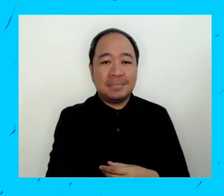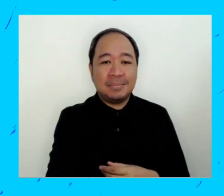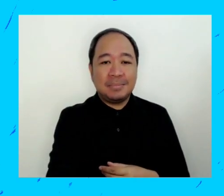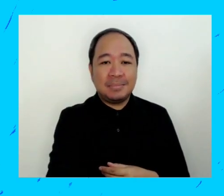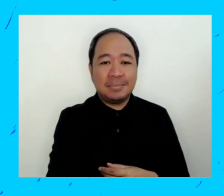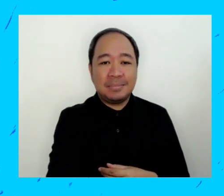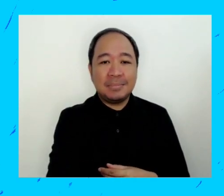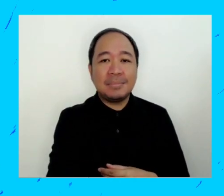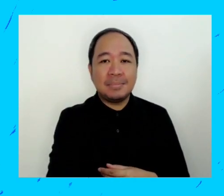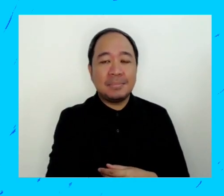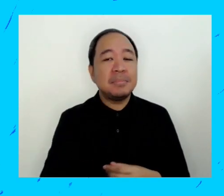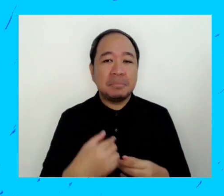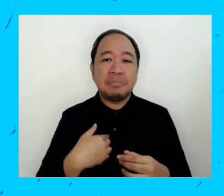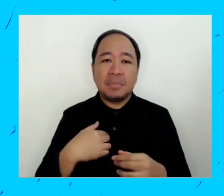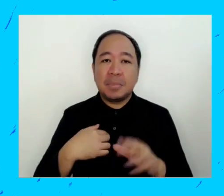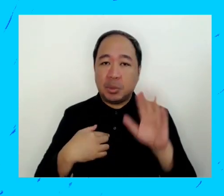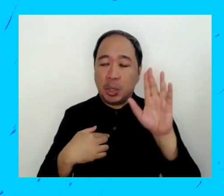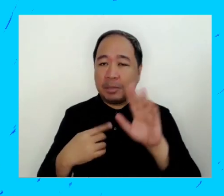Je peux la répondre.